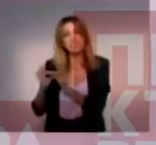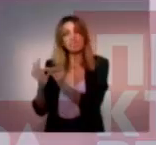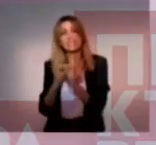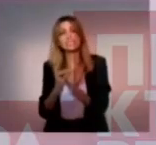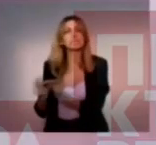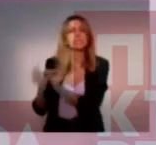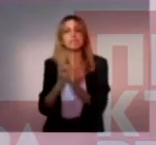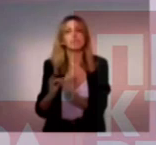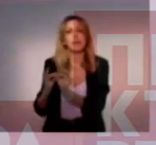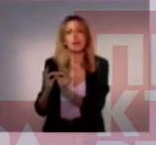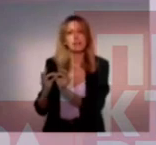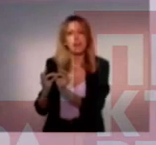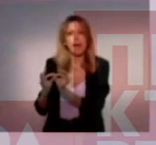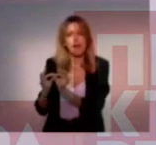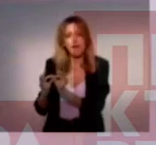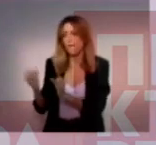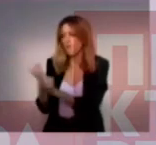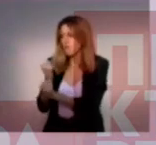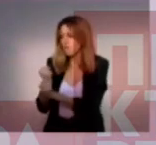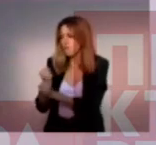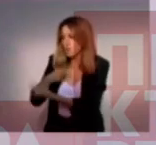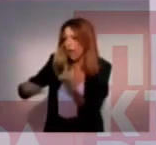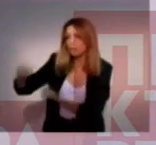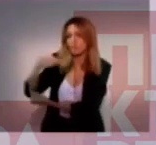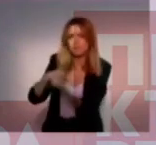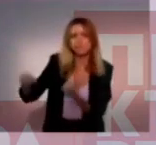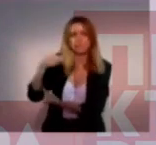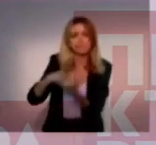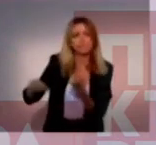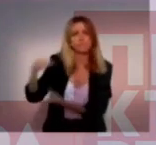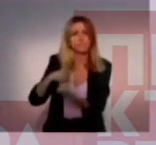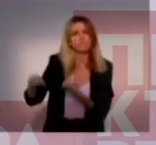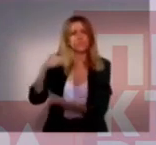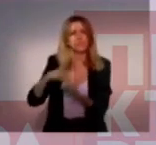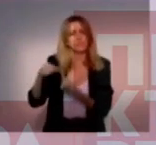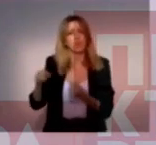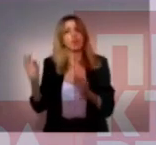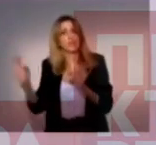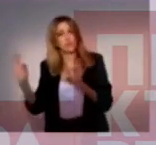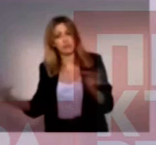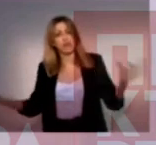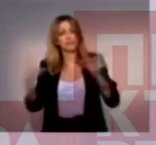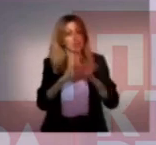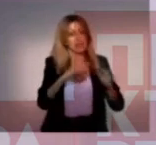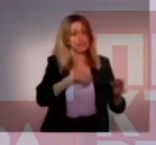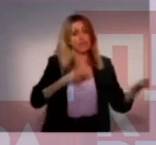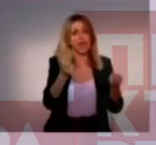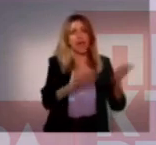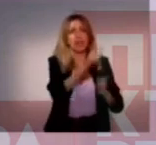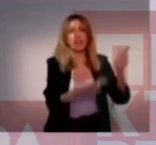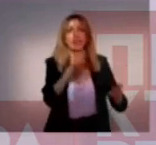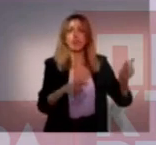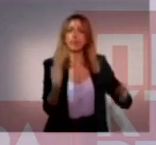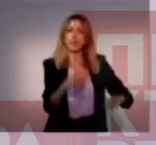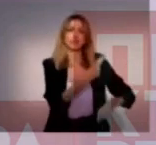διοικητές των νοσοκομείων μας, αντιμετώπισαν με πολύ μεγάλη ταχύτητα μια πρωτοφανή κρίση. Έναν άγνωστο ιό για τον οποίο ξέραμε πολύ λίγα